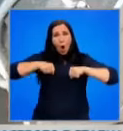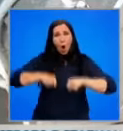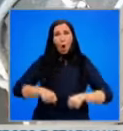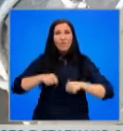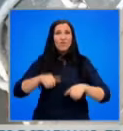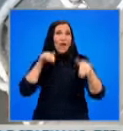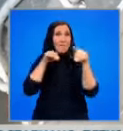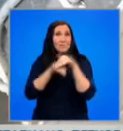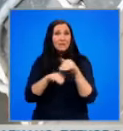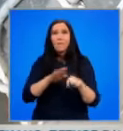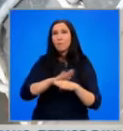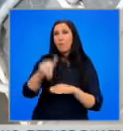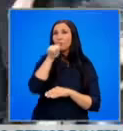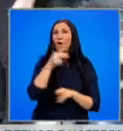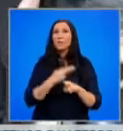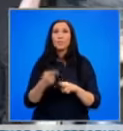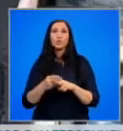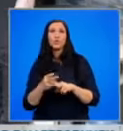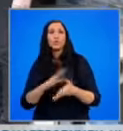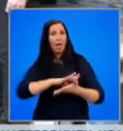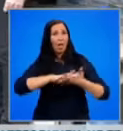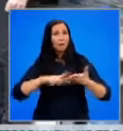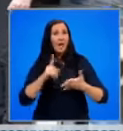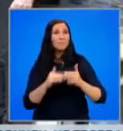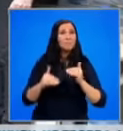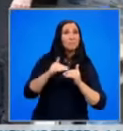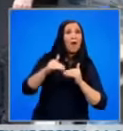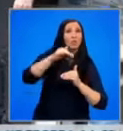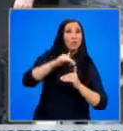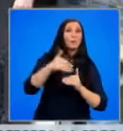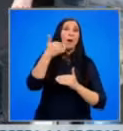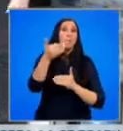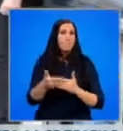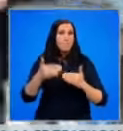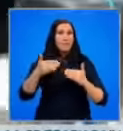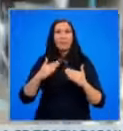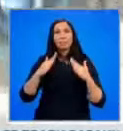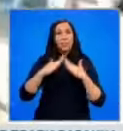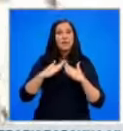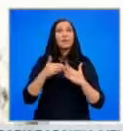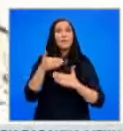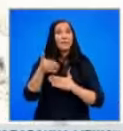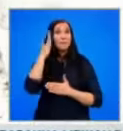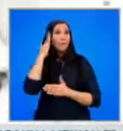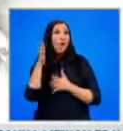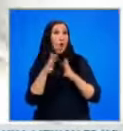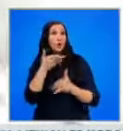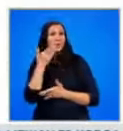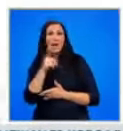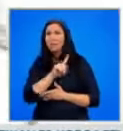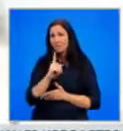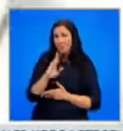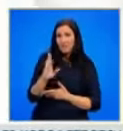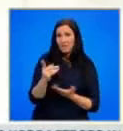си пълни с вода и да почистят наносите от кал, които са се натрупали пред домовете им. Пред премиера хората разказаха, че не за първи път